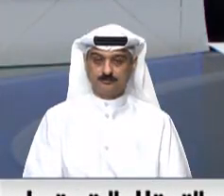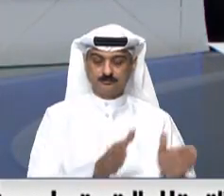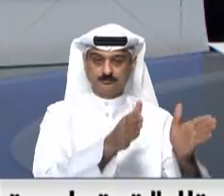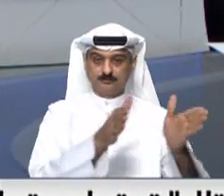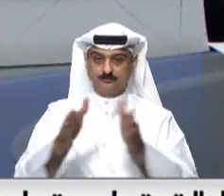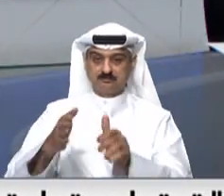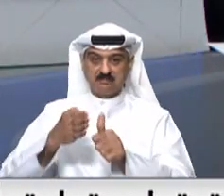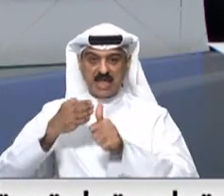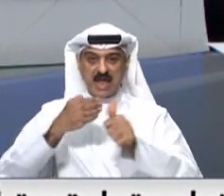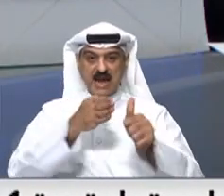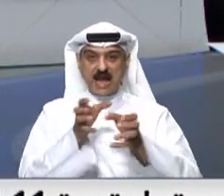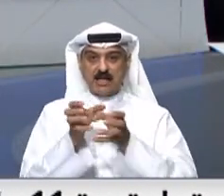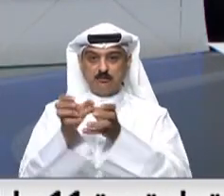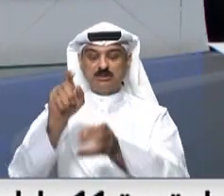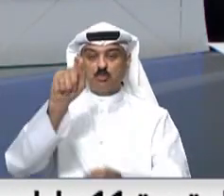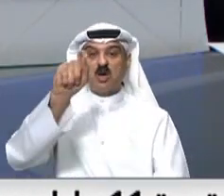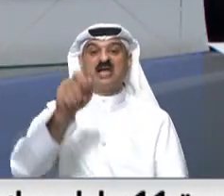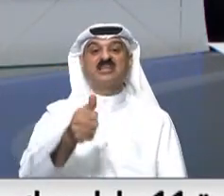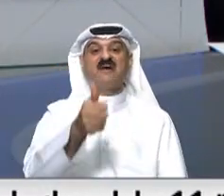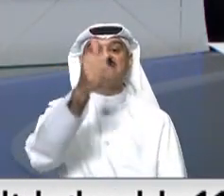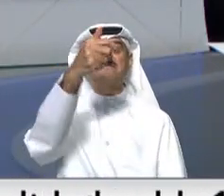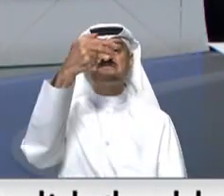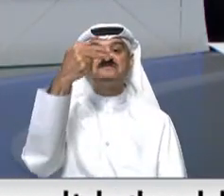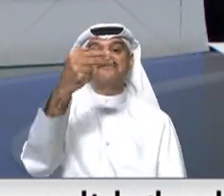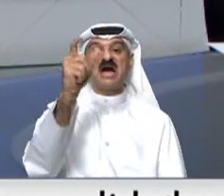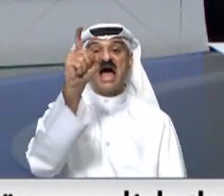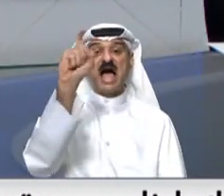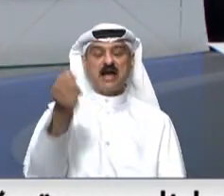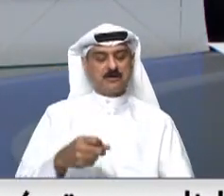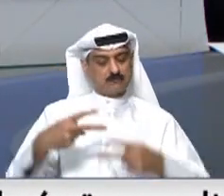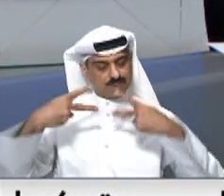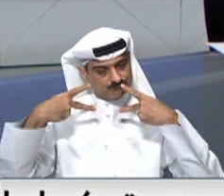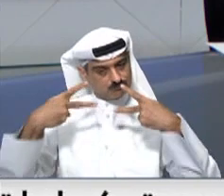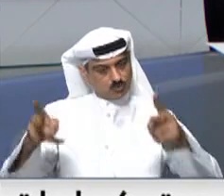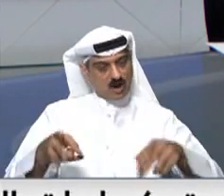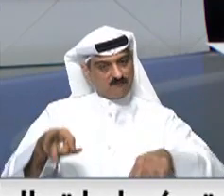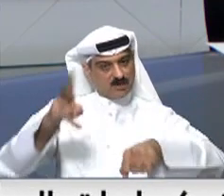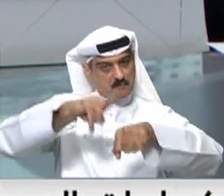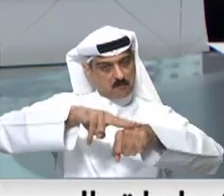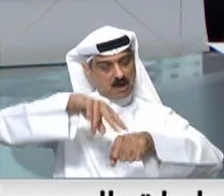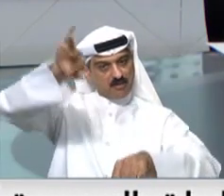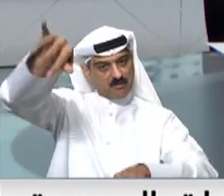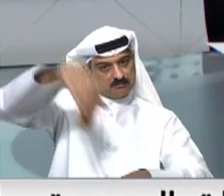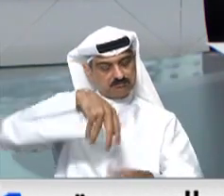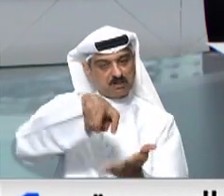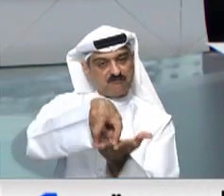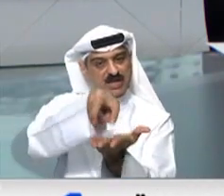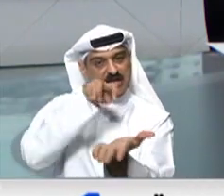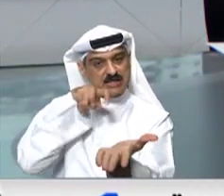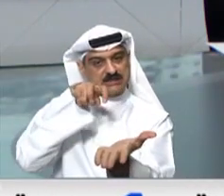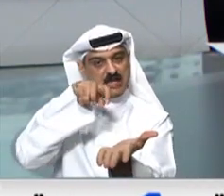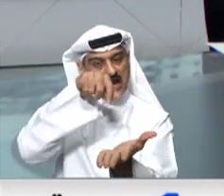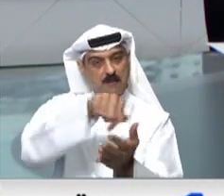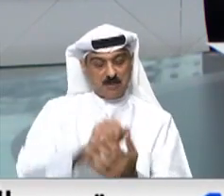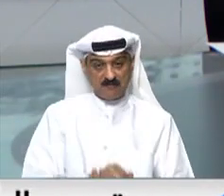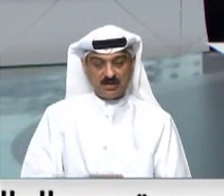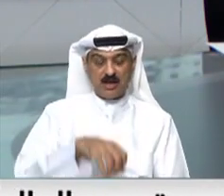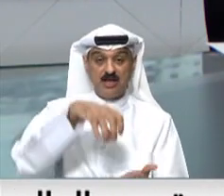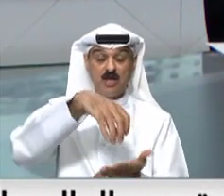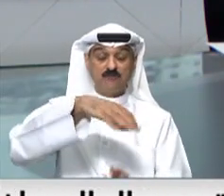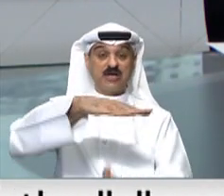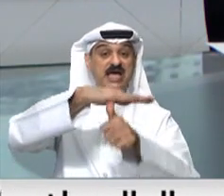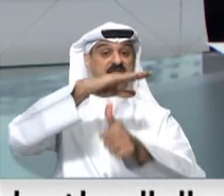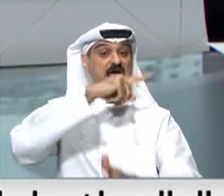أعلن قائد مجموعة فاغنر أمس عن موافقته على إعادة مقاتليه إلى قواعدهم، فيما كان الرئيس الروسي